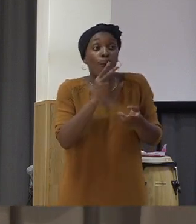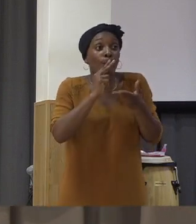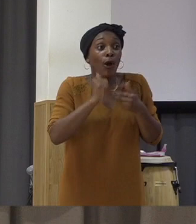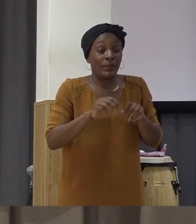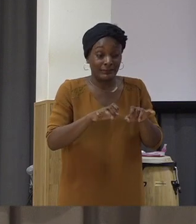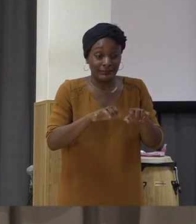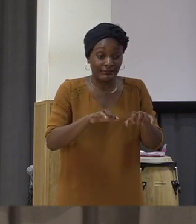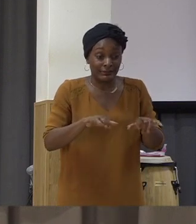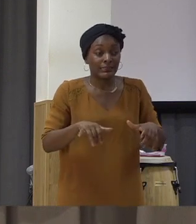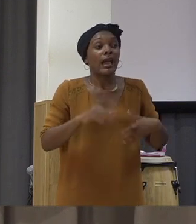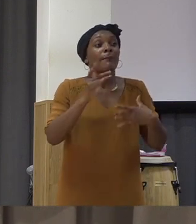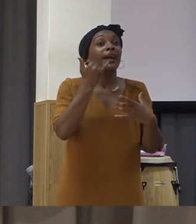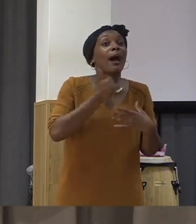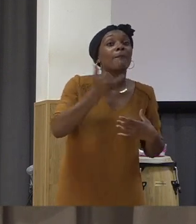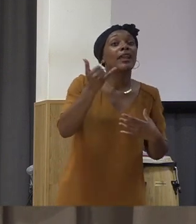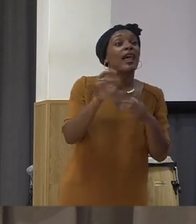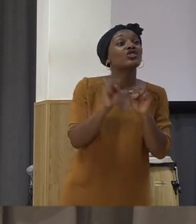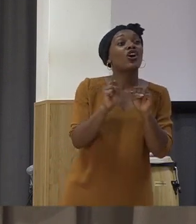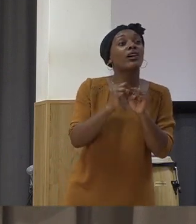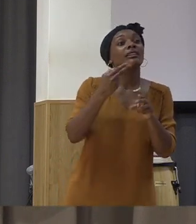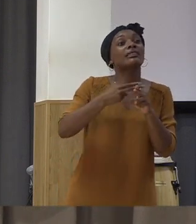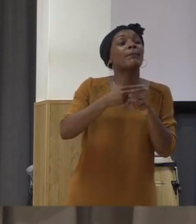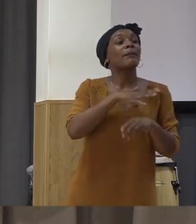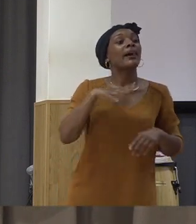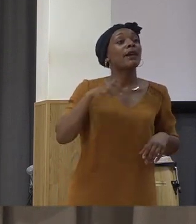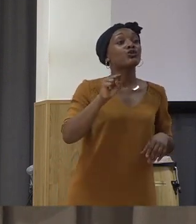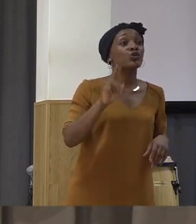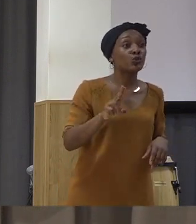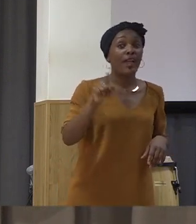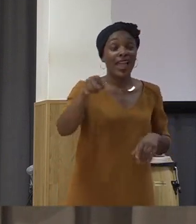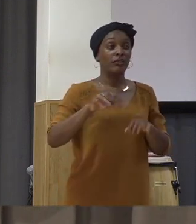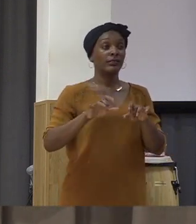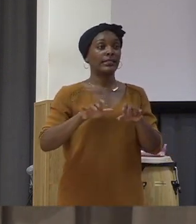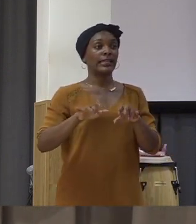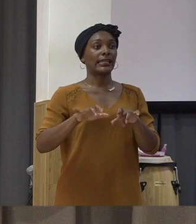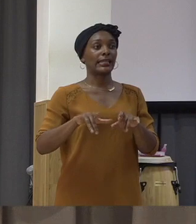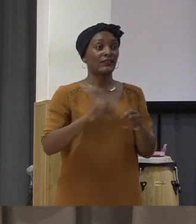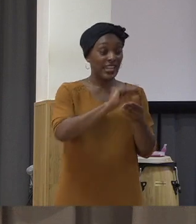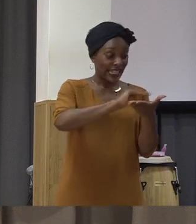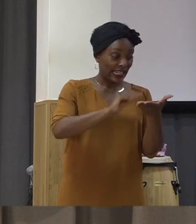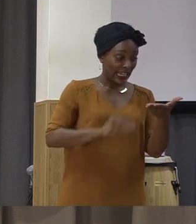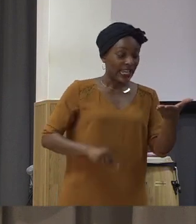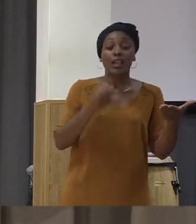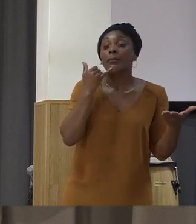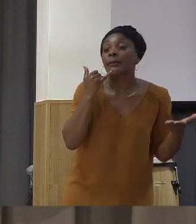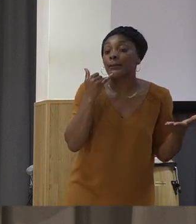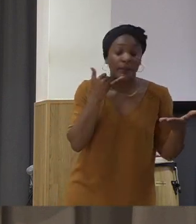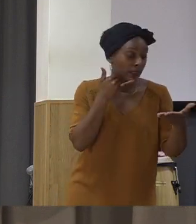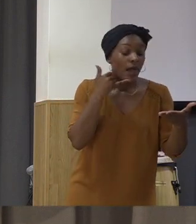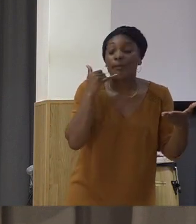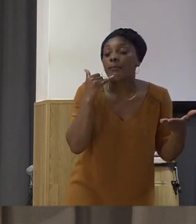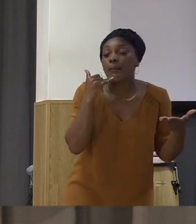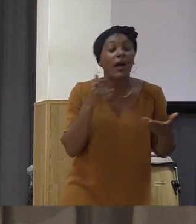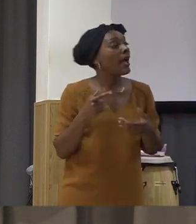on téléphonait à Monique Su, qui le prenait en sténo et qui le tapait sur une machine à écrire. Et c'est comme ça que le